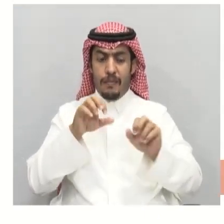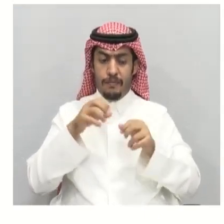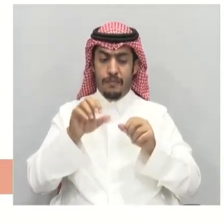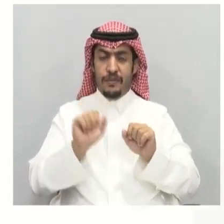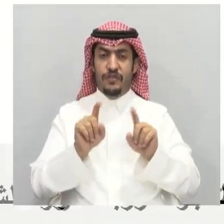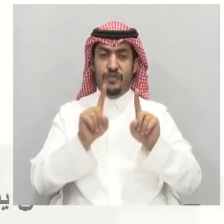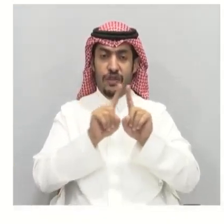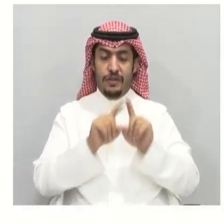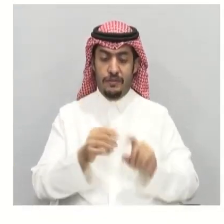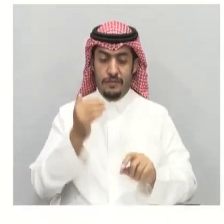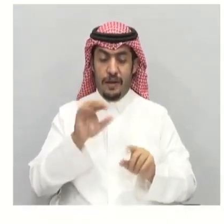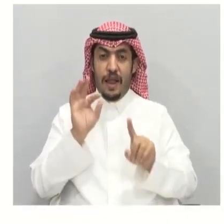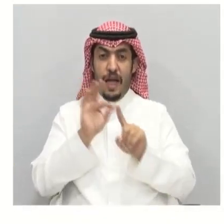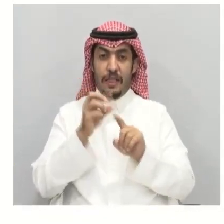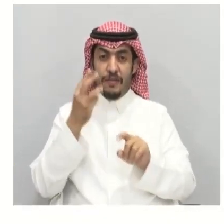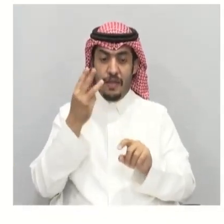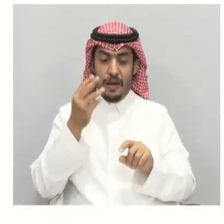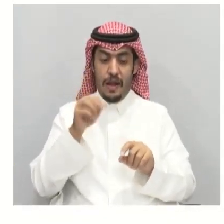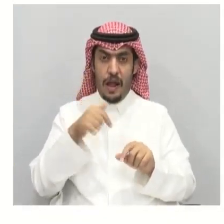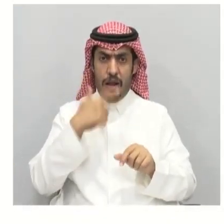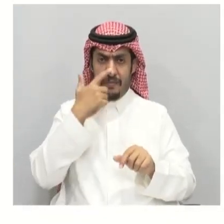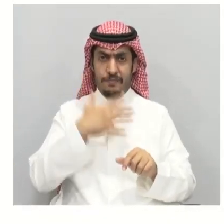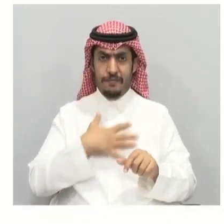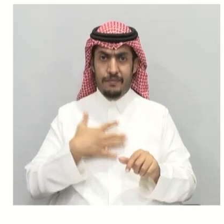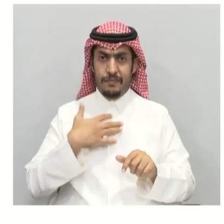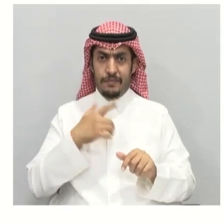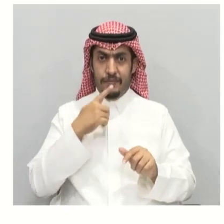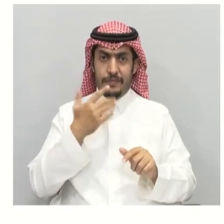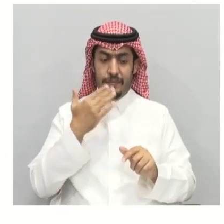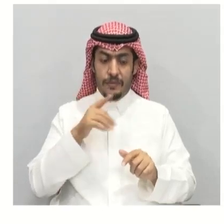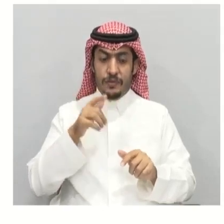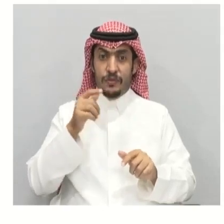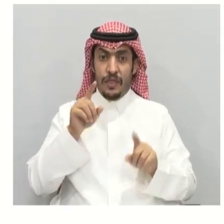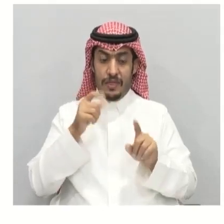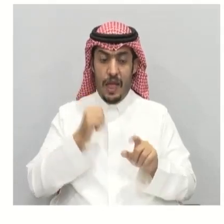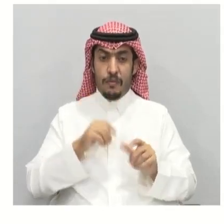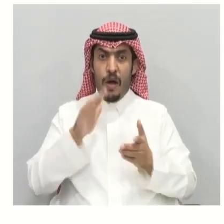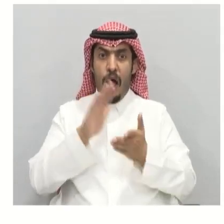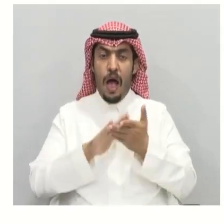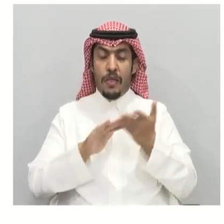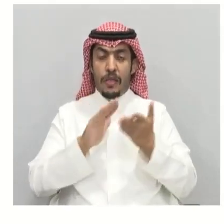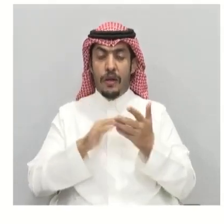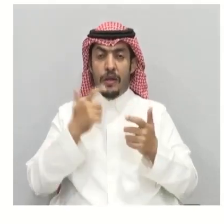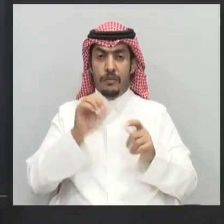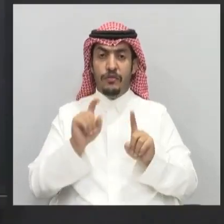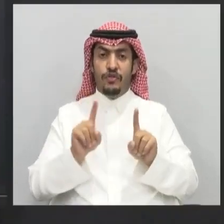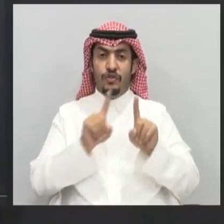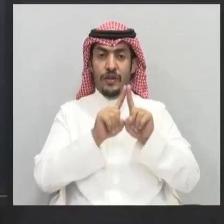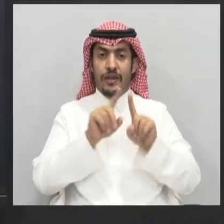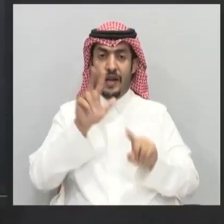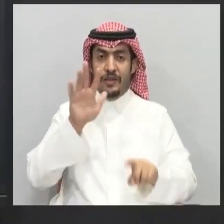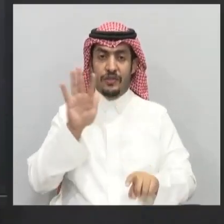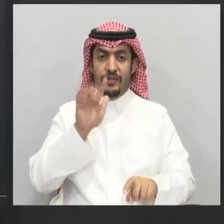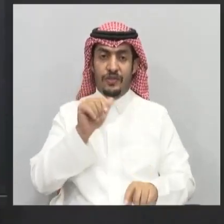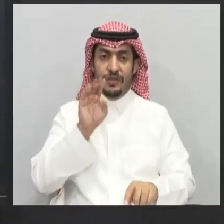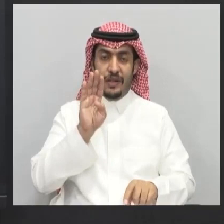الشرك والهدف الثالث ان يستشعر الطالب خطوره الشرك ان يستشعر الطالب خطوره